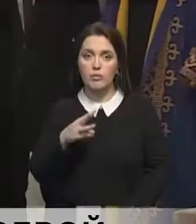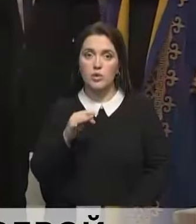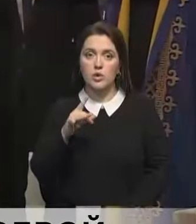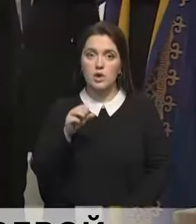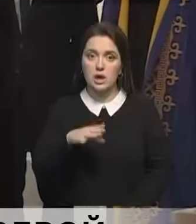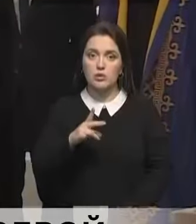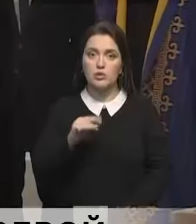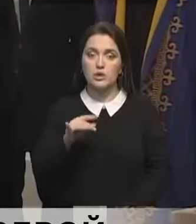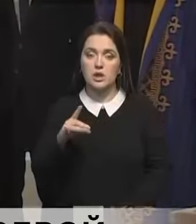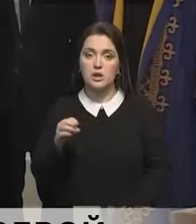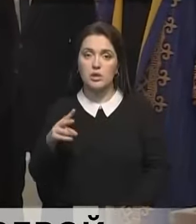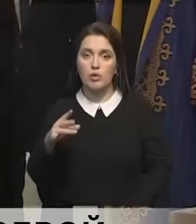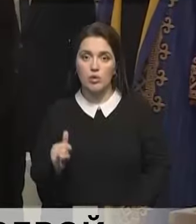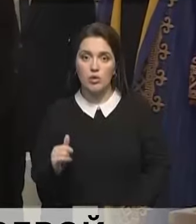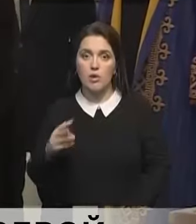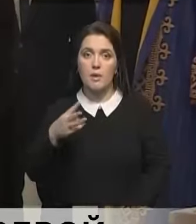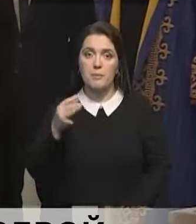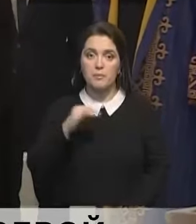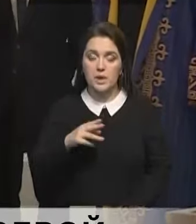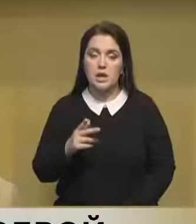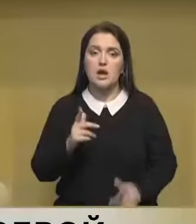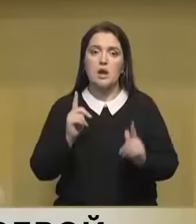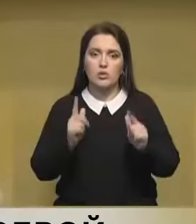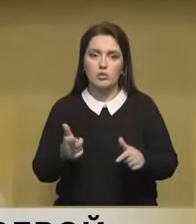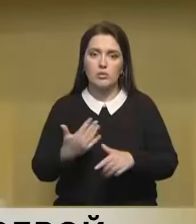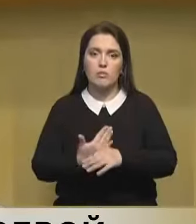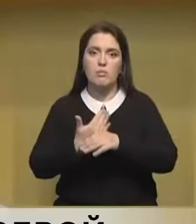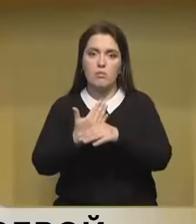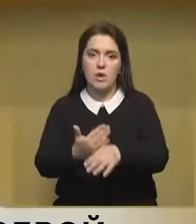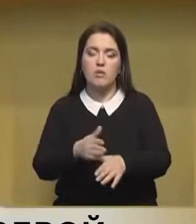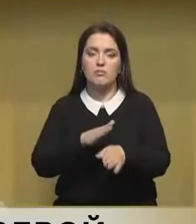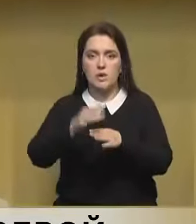Нуртлеу отметил, МИД страны готов оказать им помощь в выполнении благородной миссии как дома, так и за